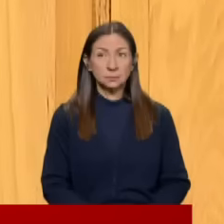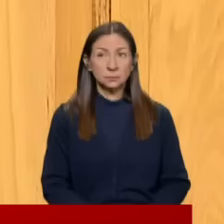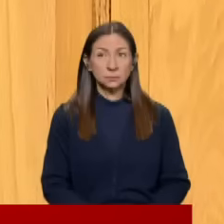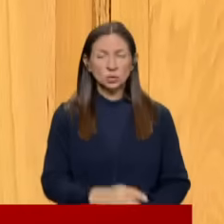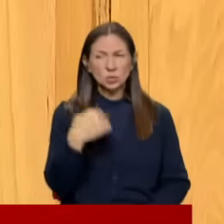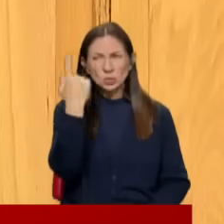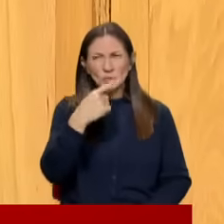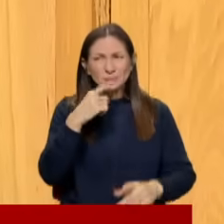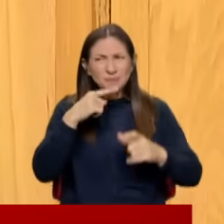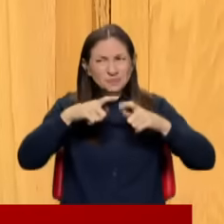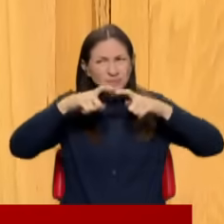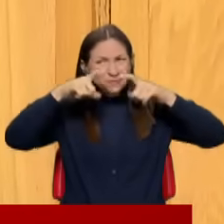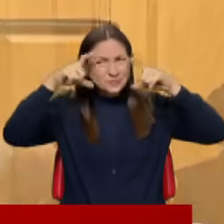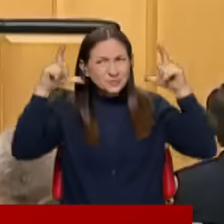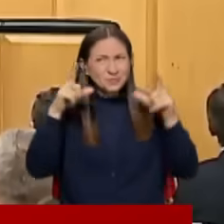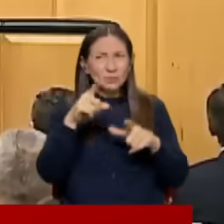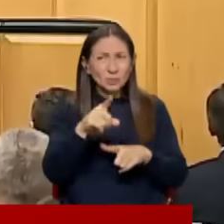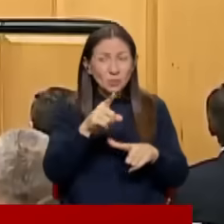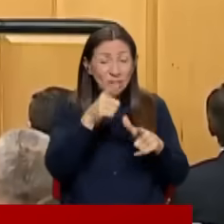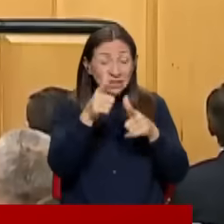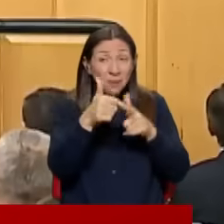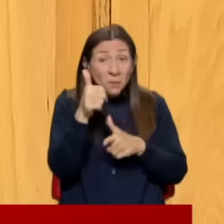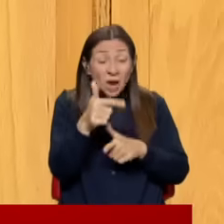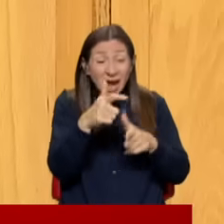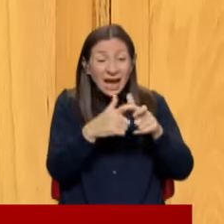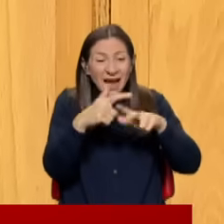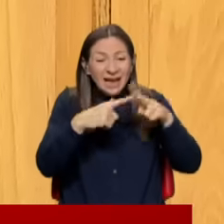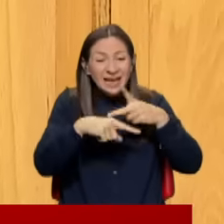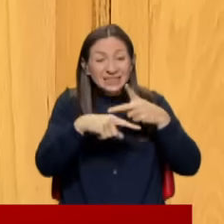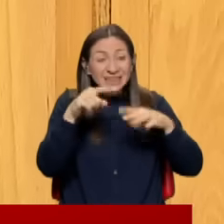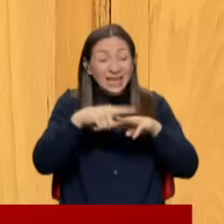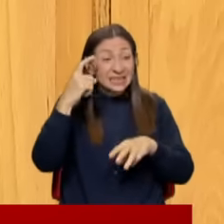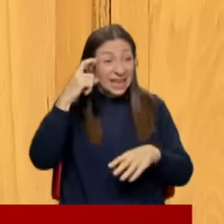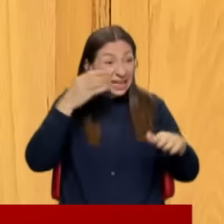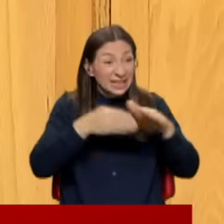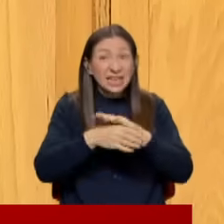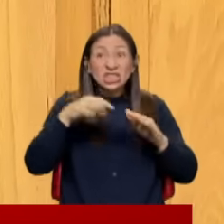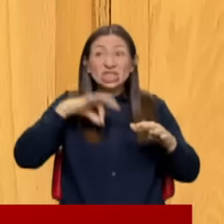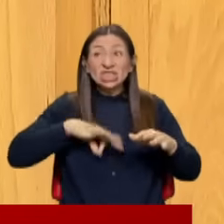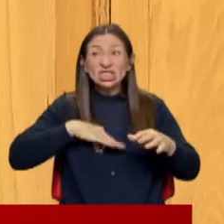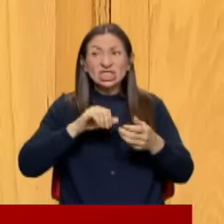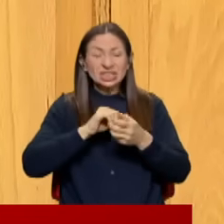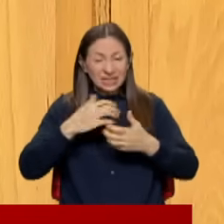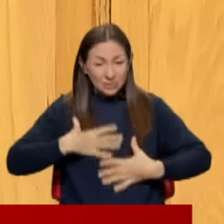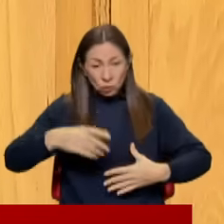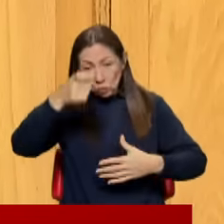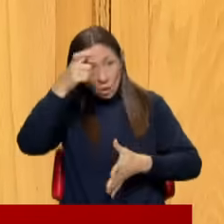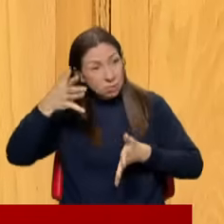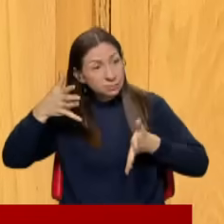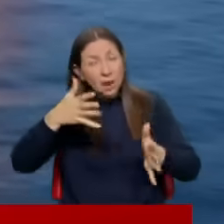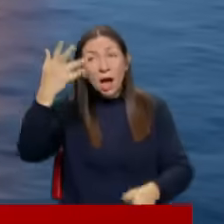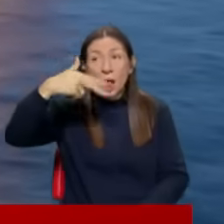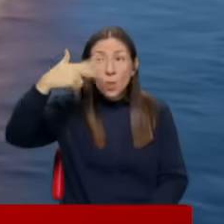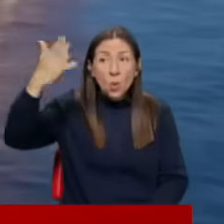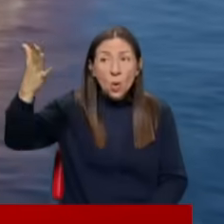Yüz kızartıcı bir video. Bu çekilebilenler, o Gazze'liler İsrail askerinin girdiği iç çamaşırına kadar Türkiye'den gitmesine